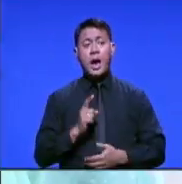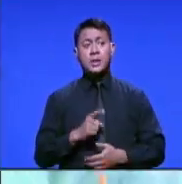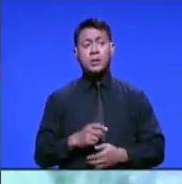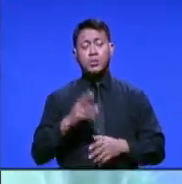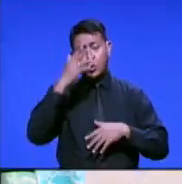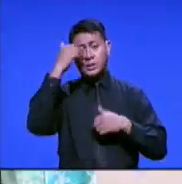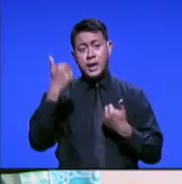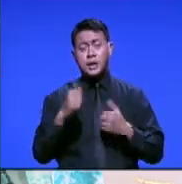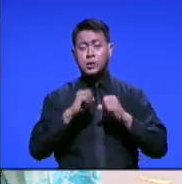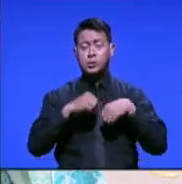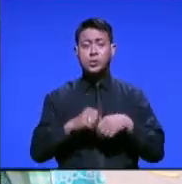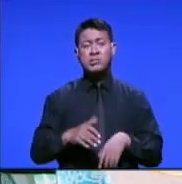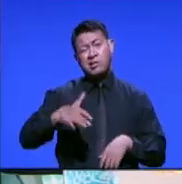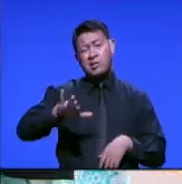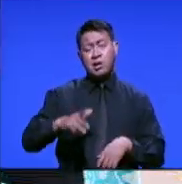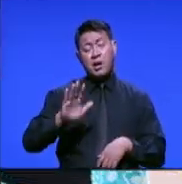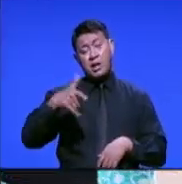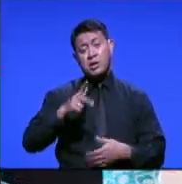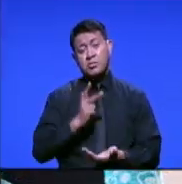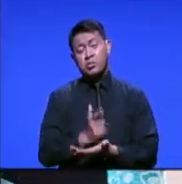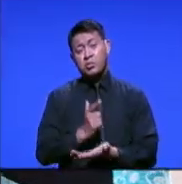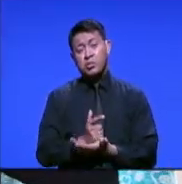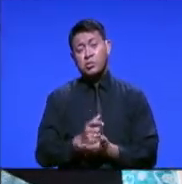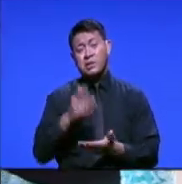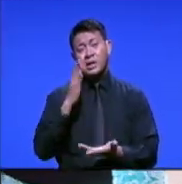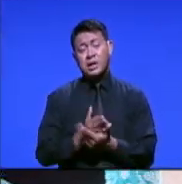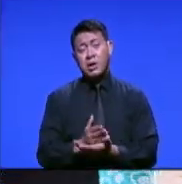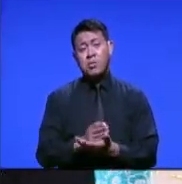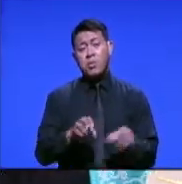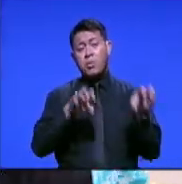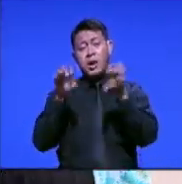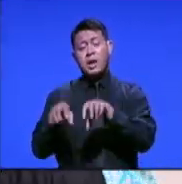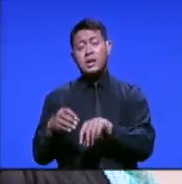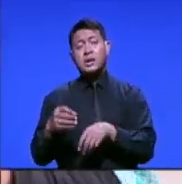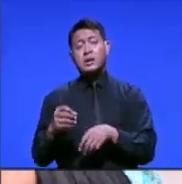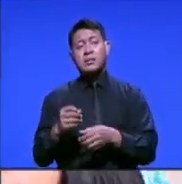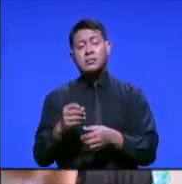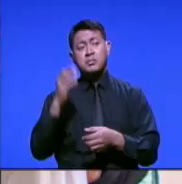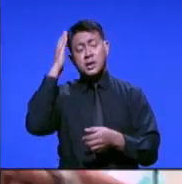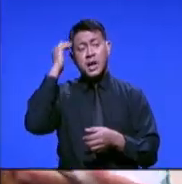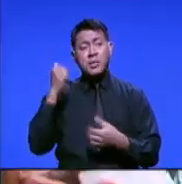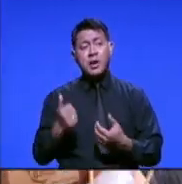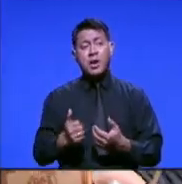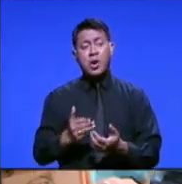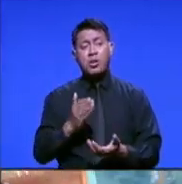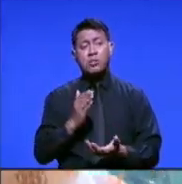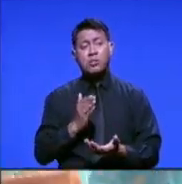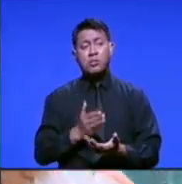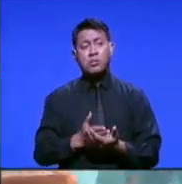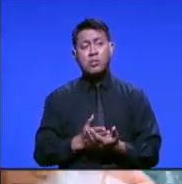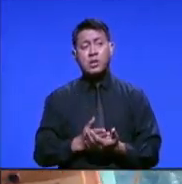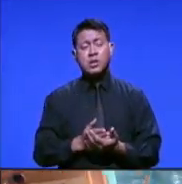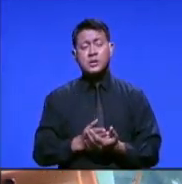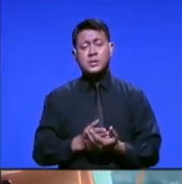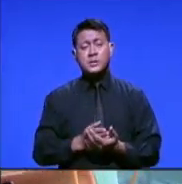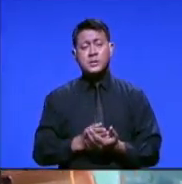kesehatan, setuju. Kira-kira kalau nanti memang benar-benar dihentikan, kira-kira mau beralih kemana? Kalau misalnya dihentikan, ya mau tidak mau